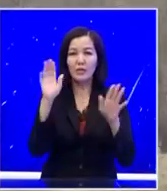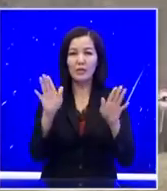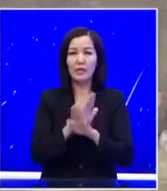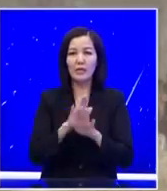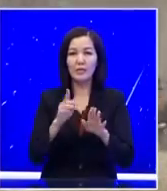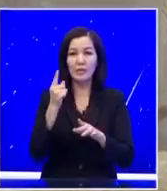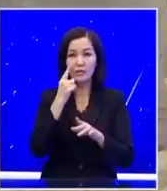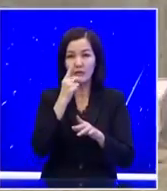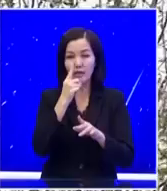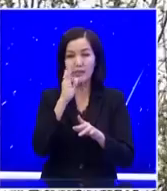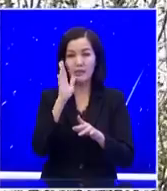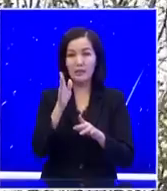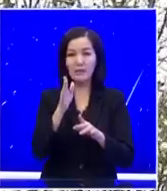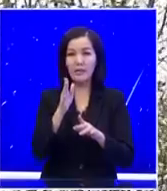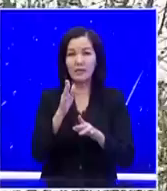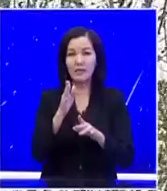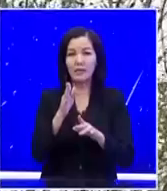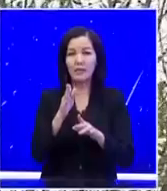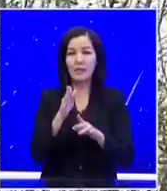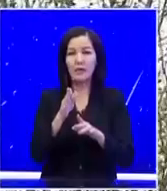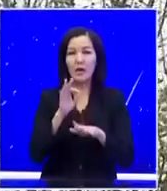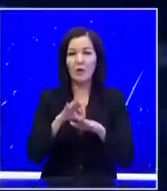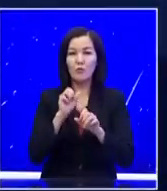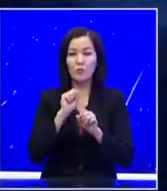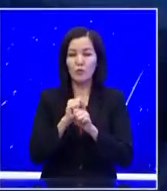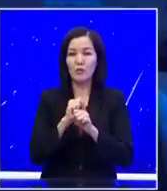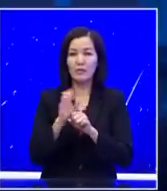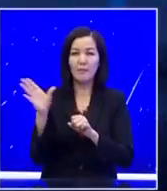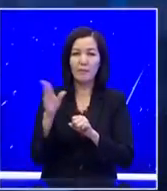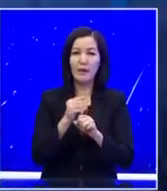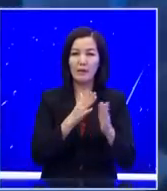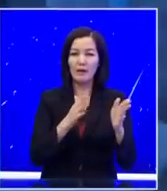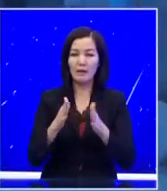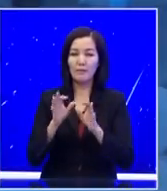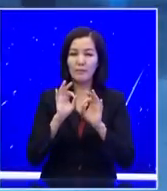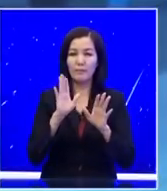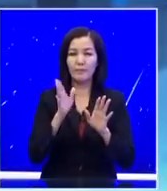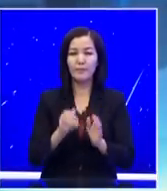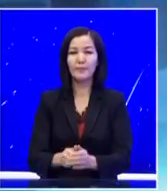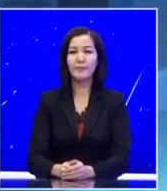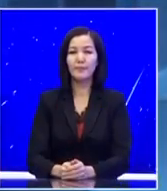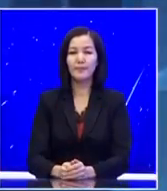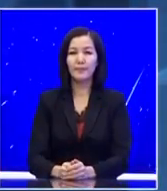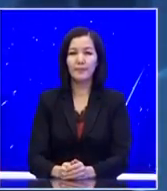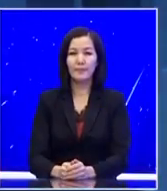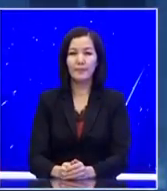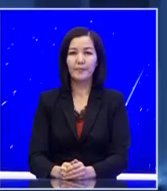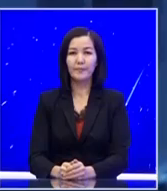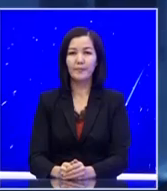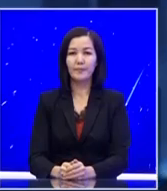күн алыс емес дейді әкім. Қауіп сейілсе болғаны. Гүлжанат Мақұлжанова, Ғабит Қабдырахман, Жетісу телеарнасы.